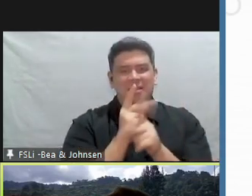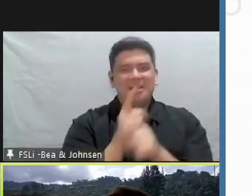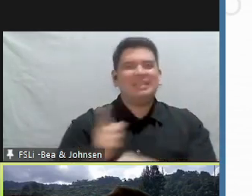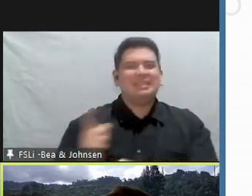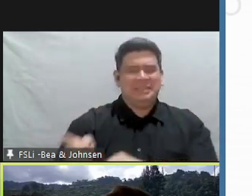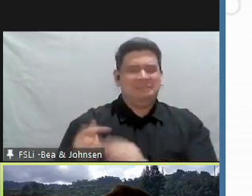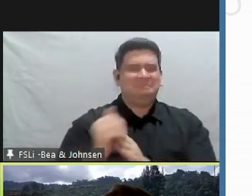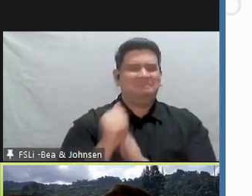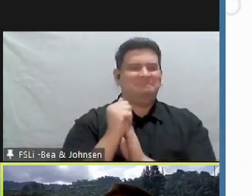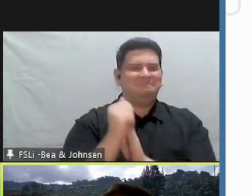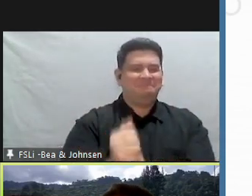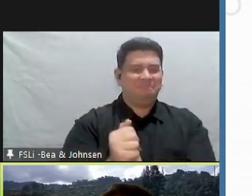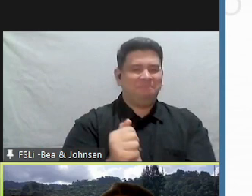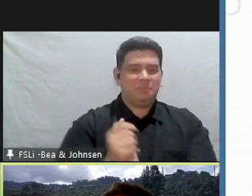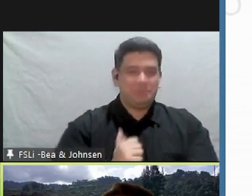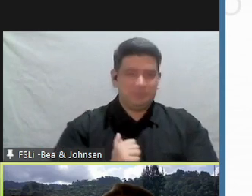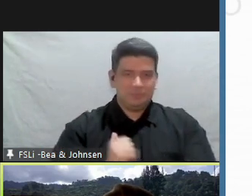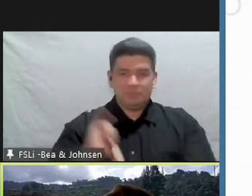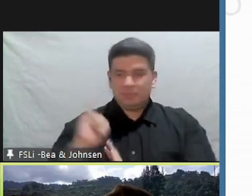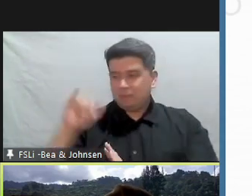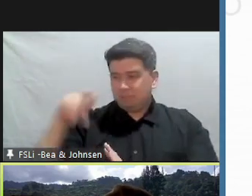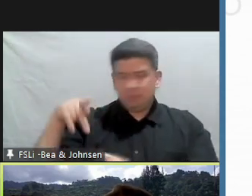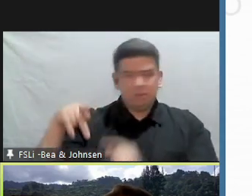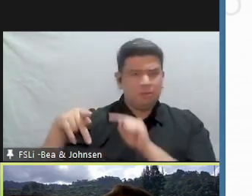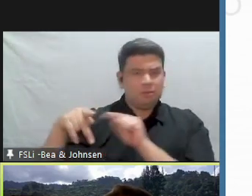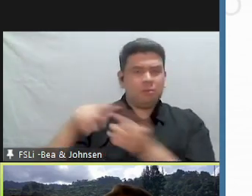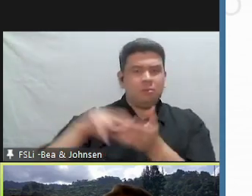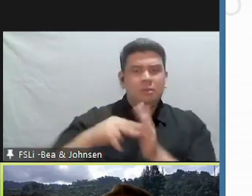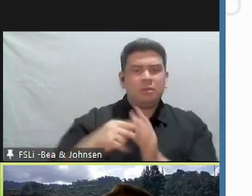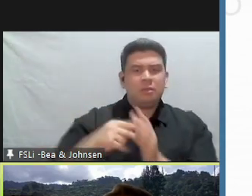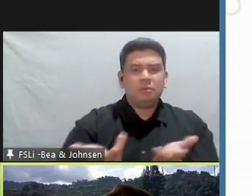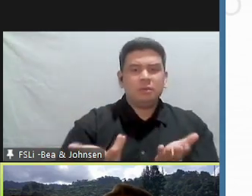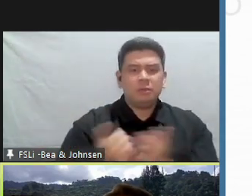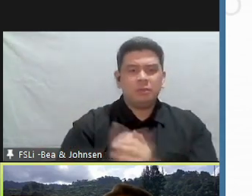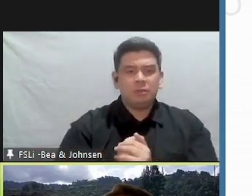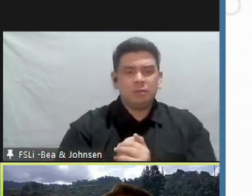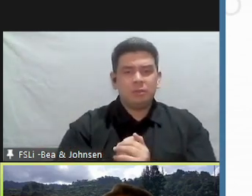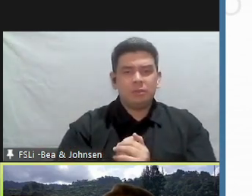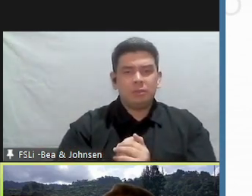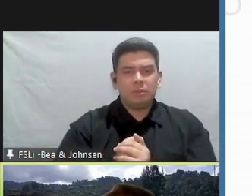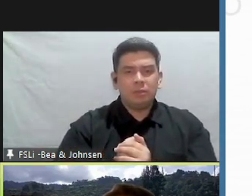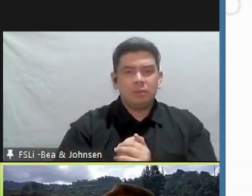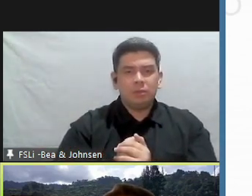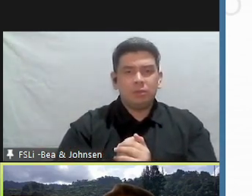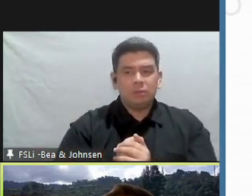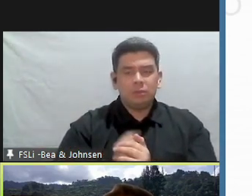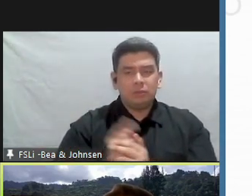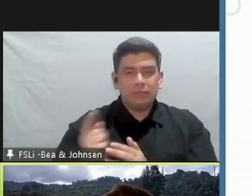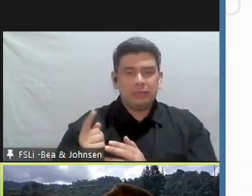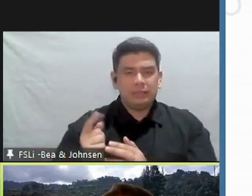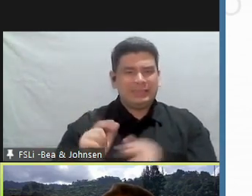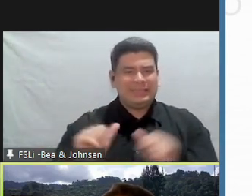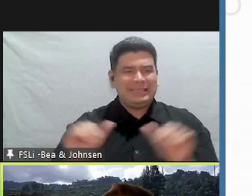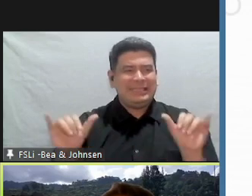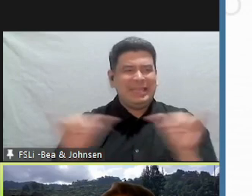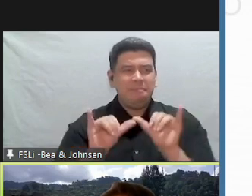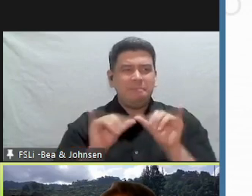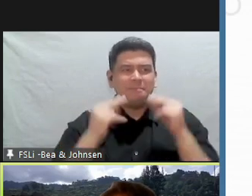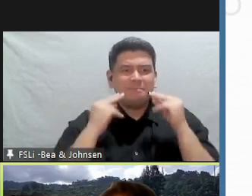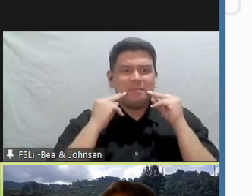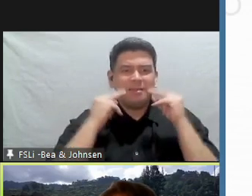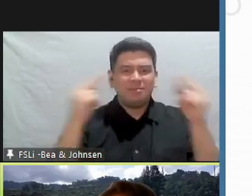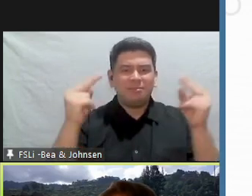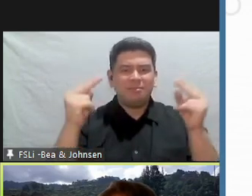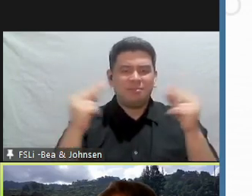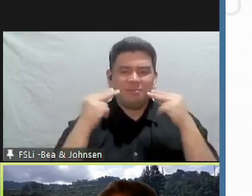definition ng indigenous people sa ating IPRA law ay sila yung mga heroes, ano, sila yung mga